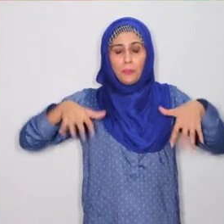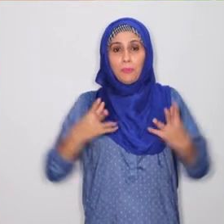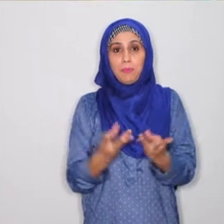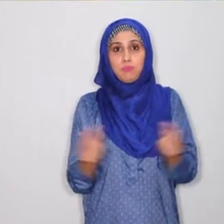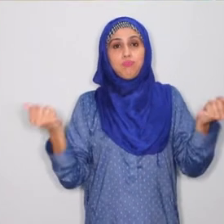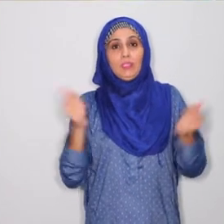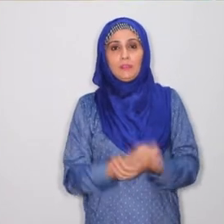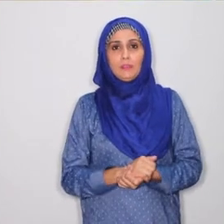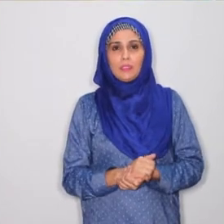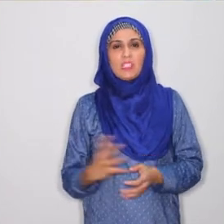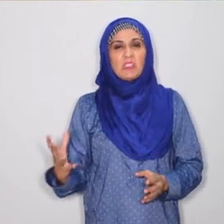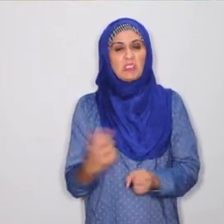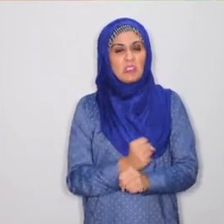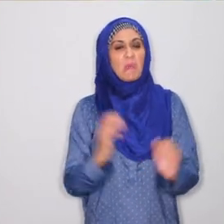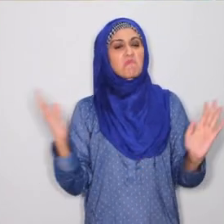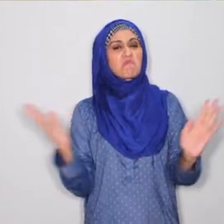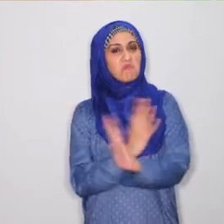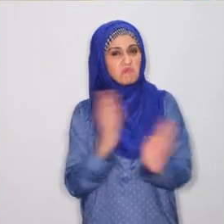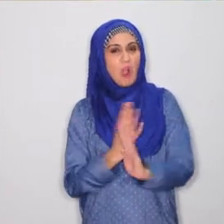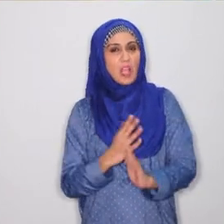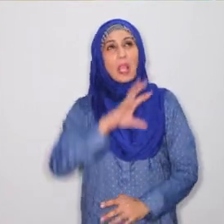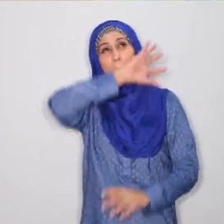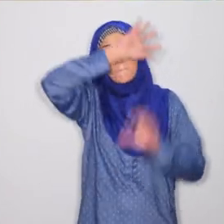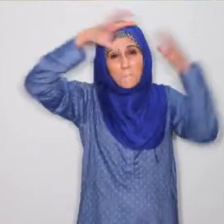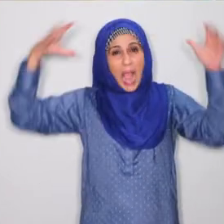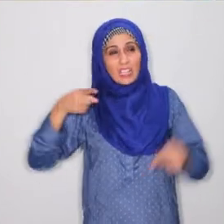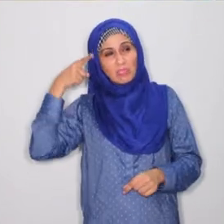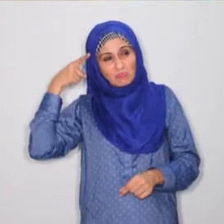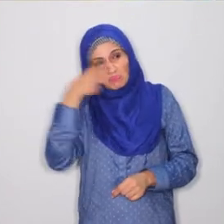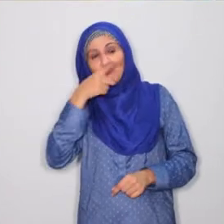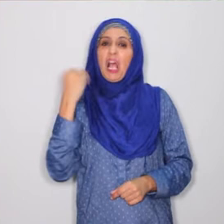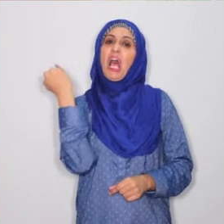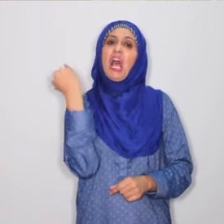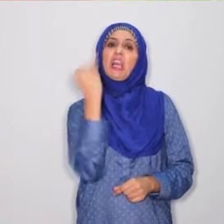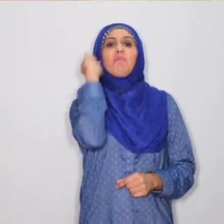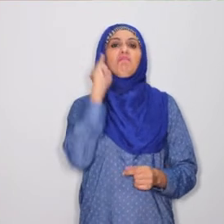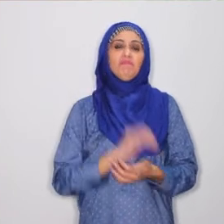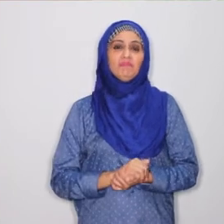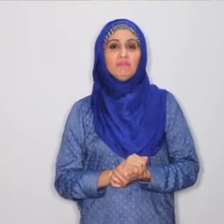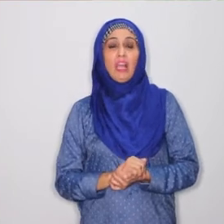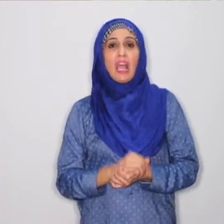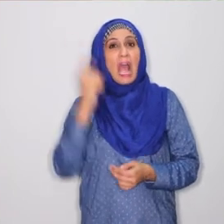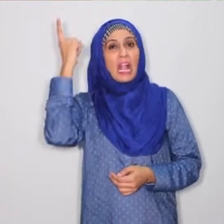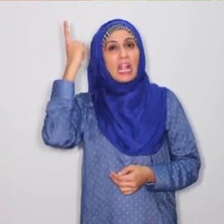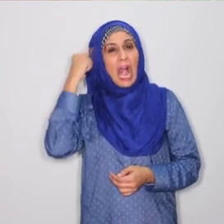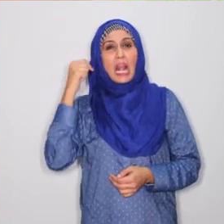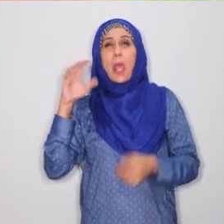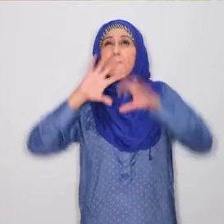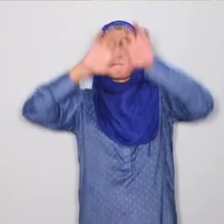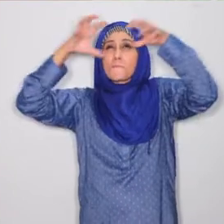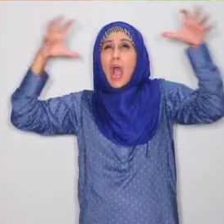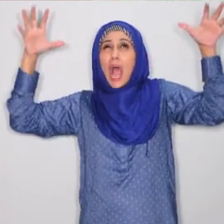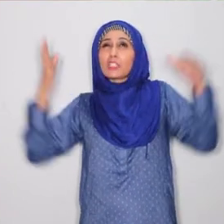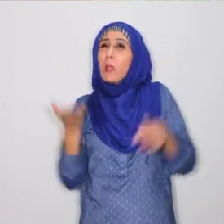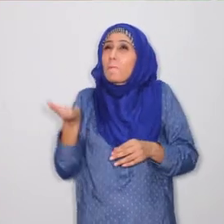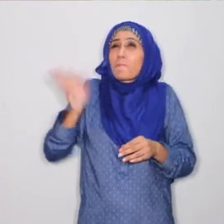सारा मौसम बदल में खराब कर रखा है काली घटा बनकर छा जाता है